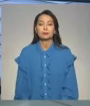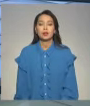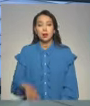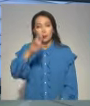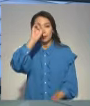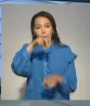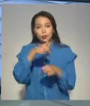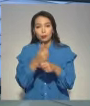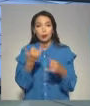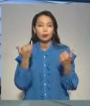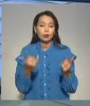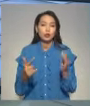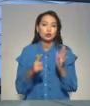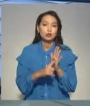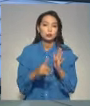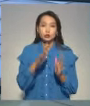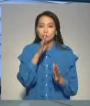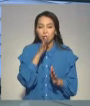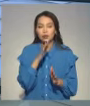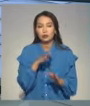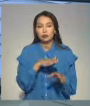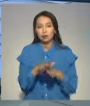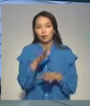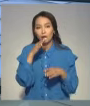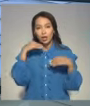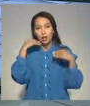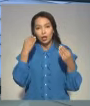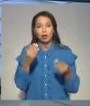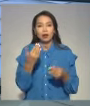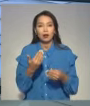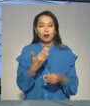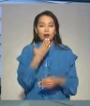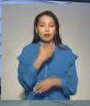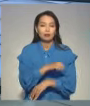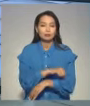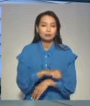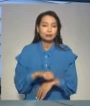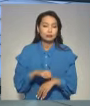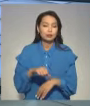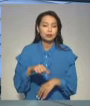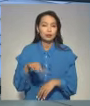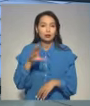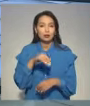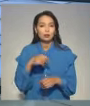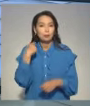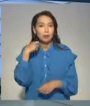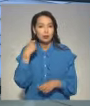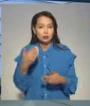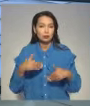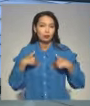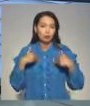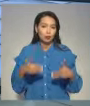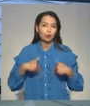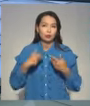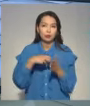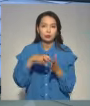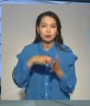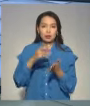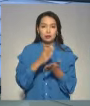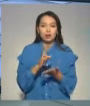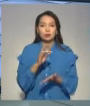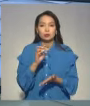Мемлекет басшысы бүгін 70 жасқа толды. Осыған орай көрші ел басшылары президентке құттықтау жеделхаттарын жолдап жатыр. Онда Қасым Жомарт